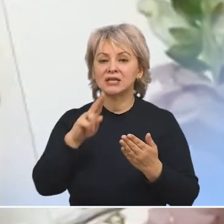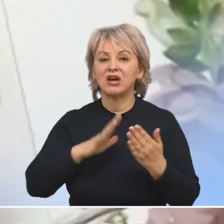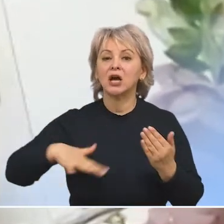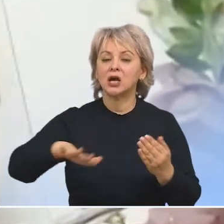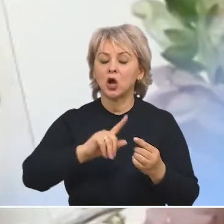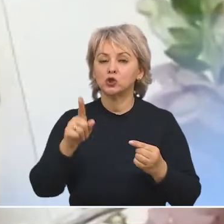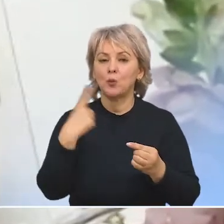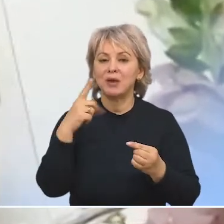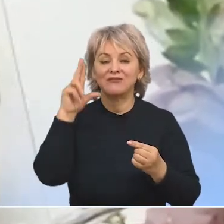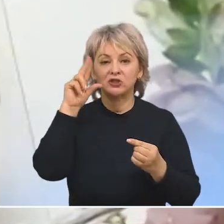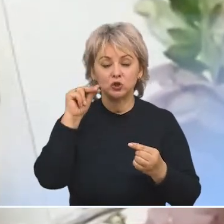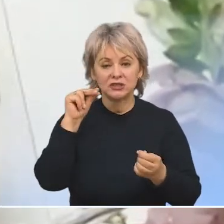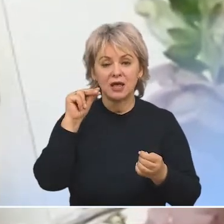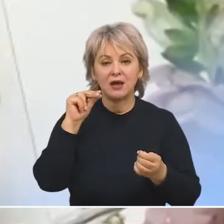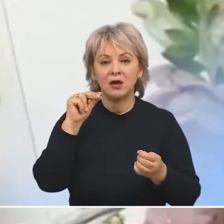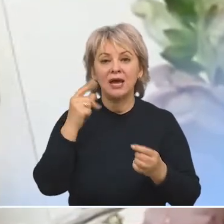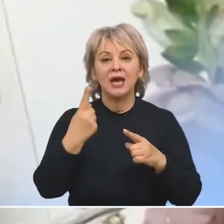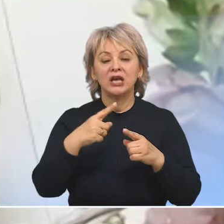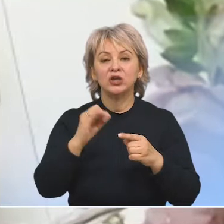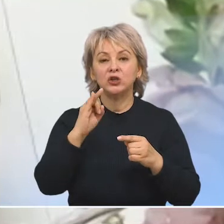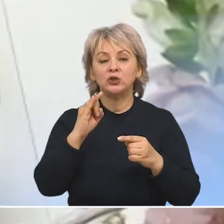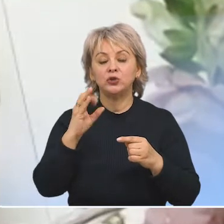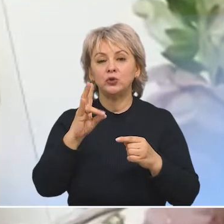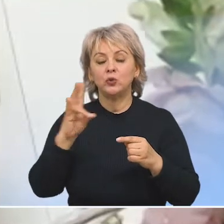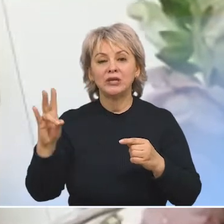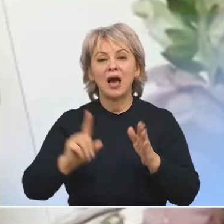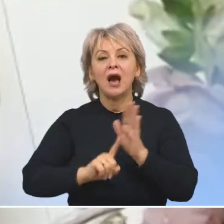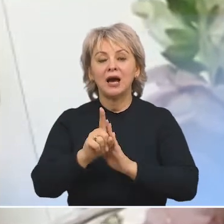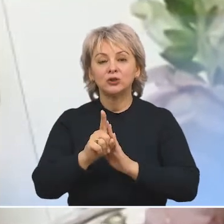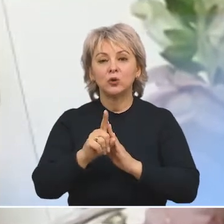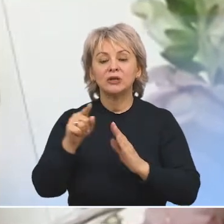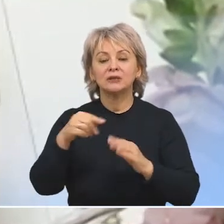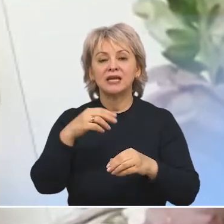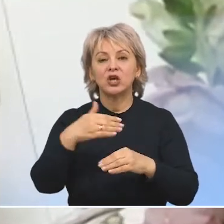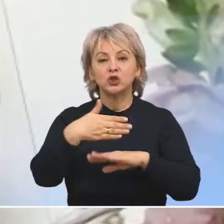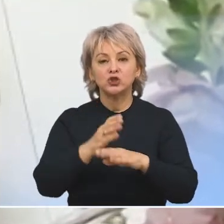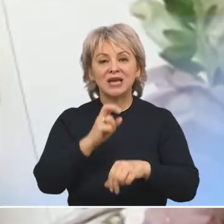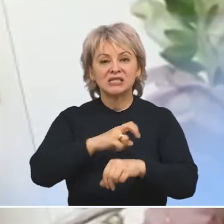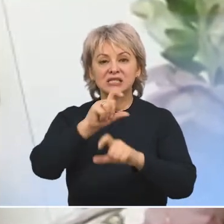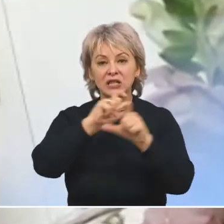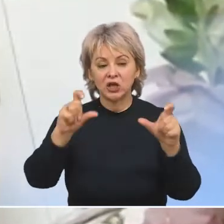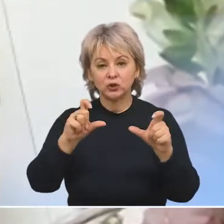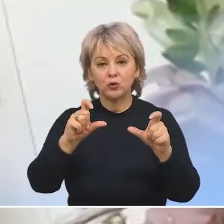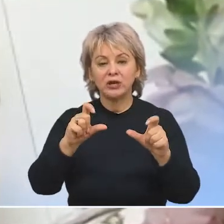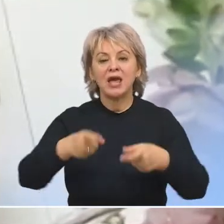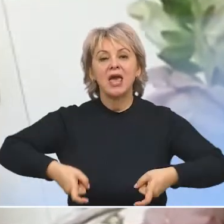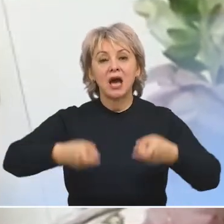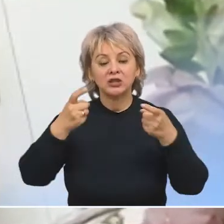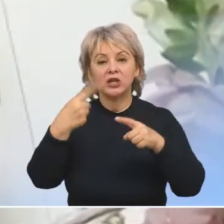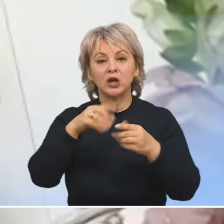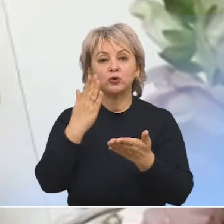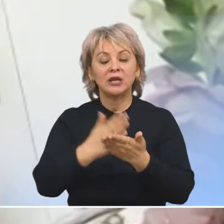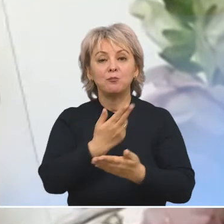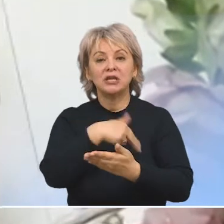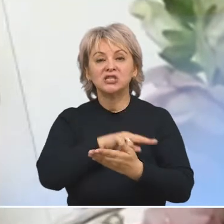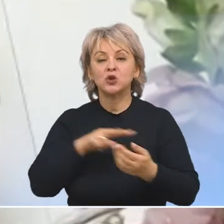о том, что с 1 июня откроется только часть санаториев и небольшая часть апарт-отелей, которые